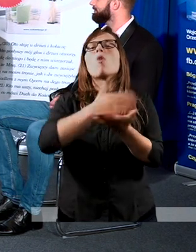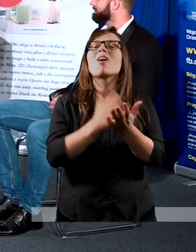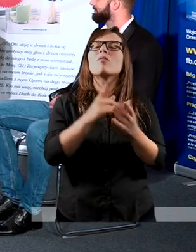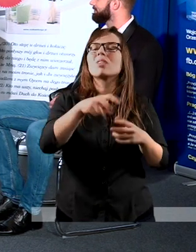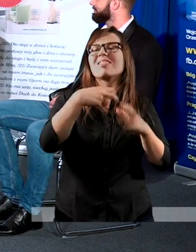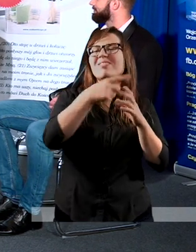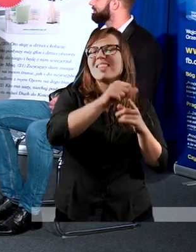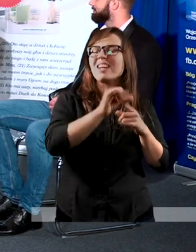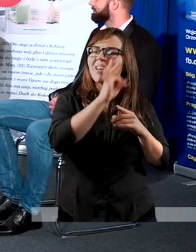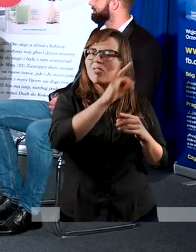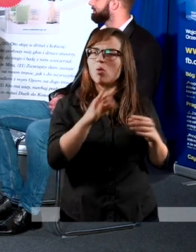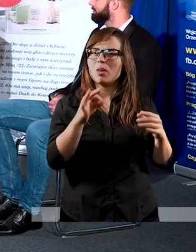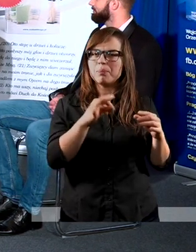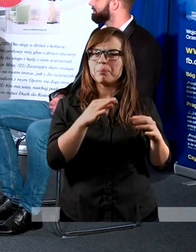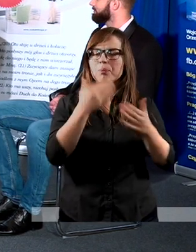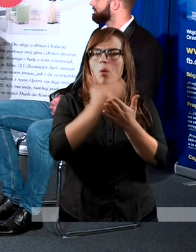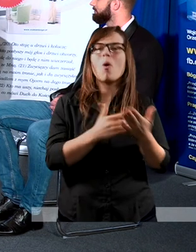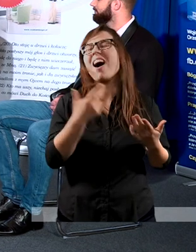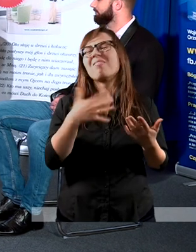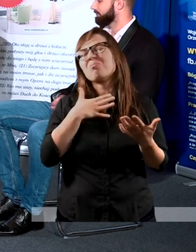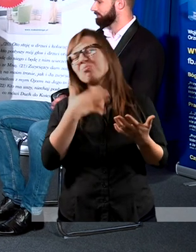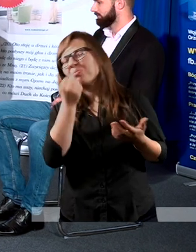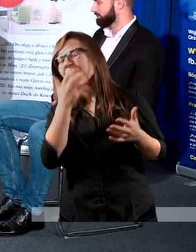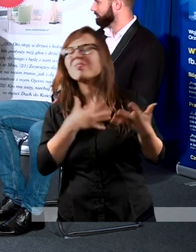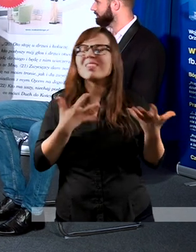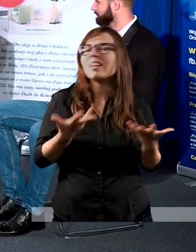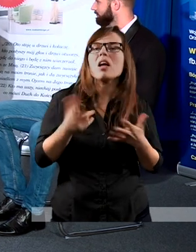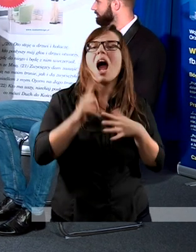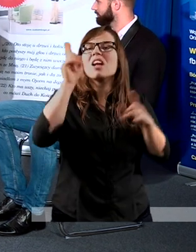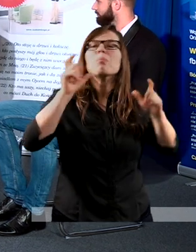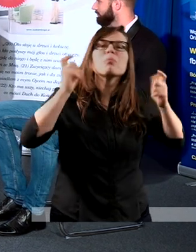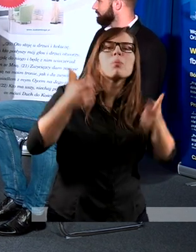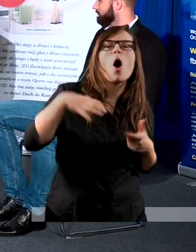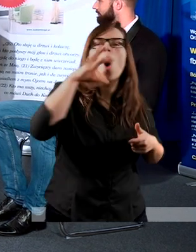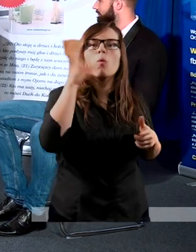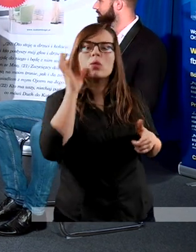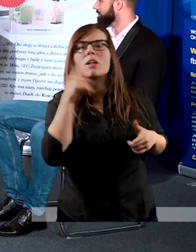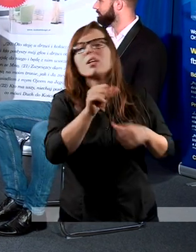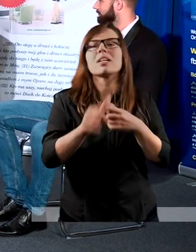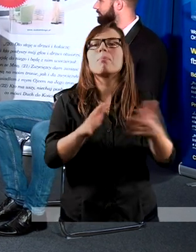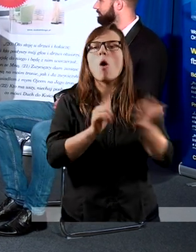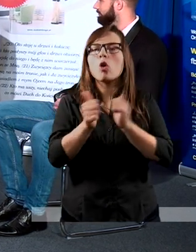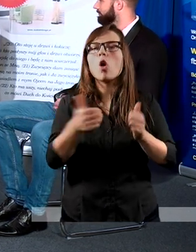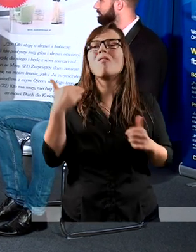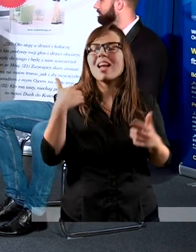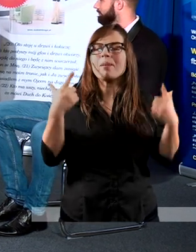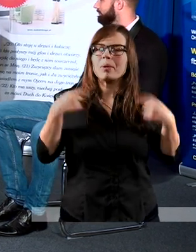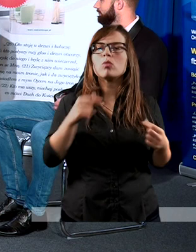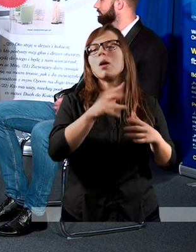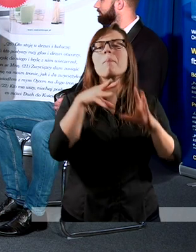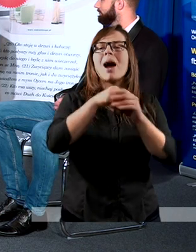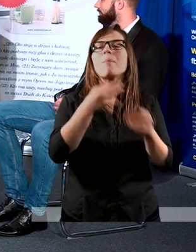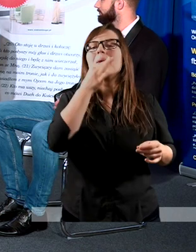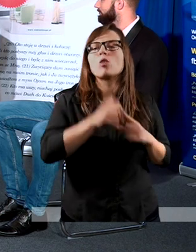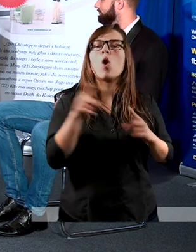tak oglądałem, chociaż nie jest to mój ulubiony program, ale gdzieś przez przypadek usłyszałem, był sportowiec i też padło